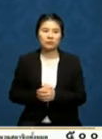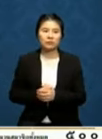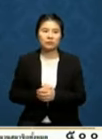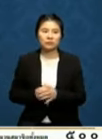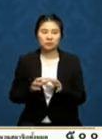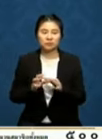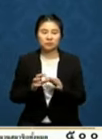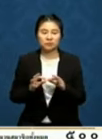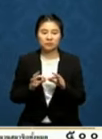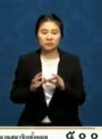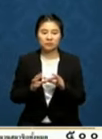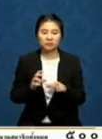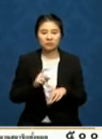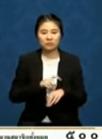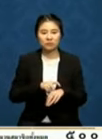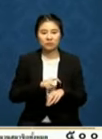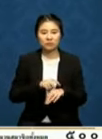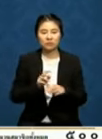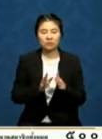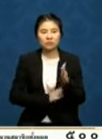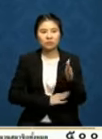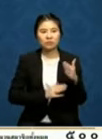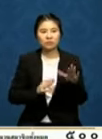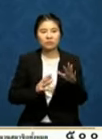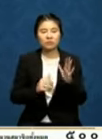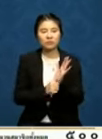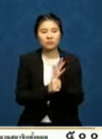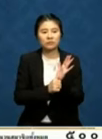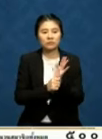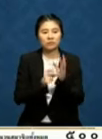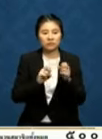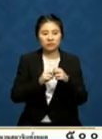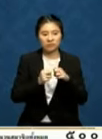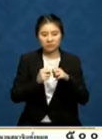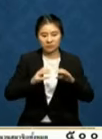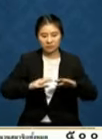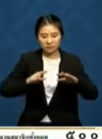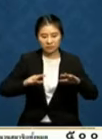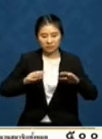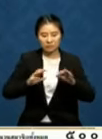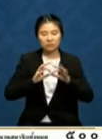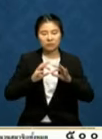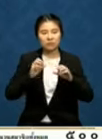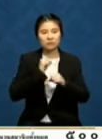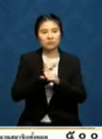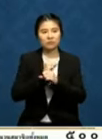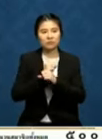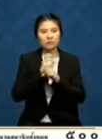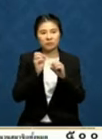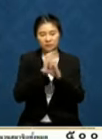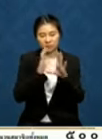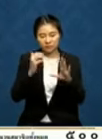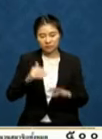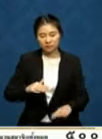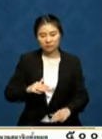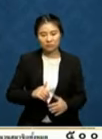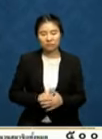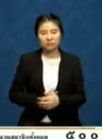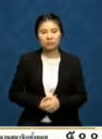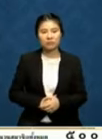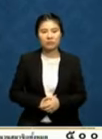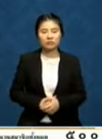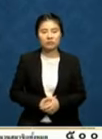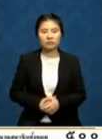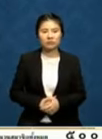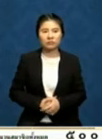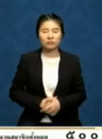นี่ก็เป็นระยะเวลามายาวนานค่ะแต่ว่าการแก้ไขปัญหาเด็กก็ไม่เคยเป็นรูปธรรมเสียทีท่านประธานคะแล้วก็หล